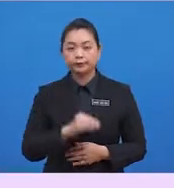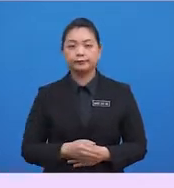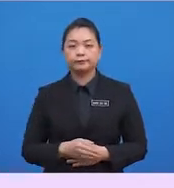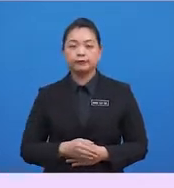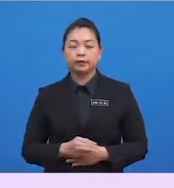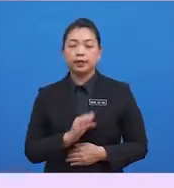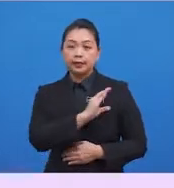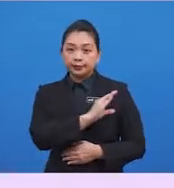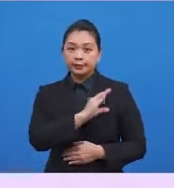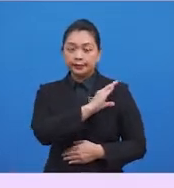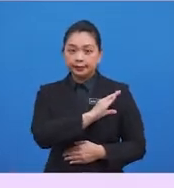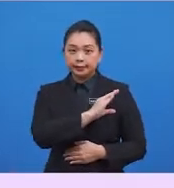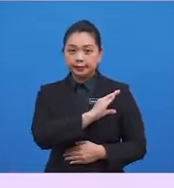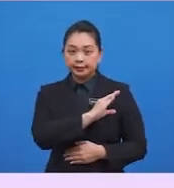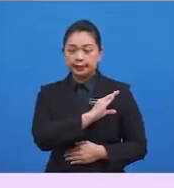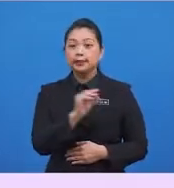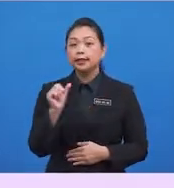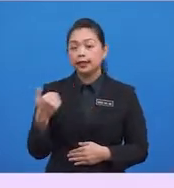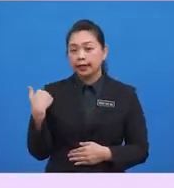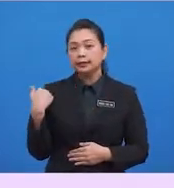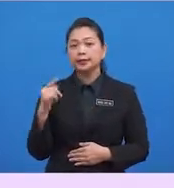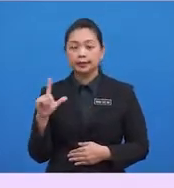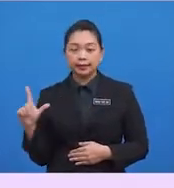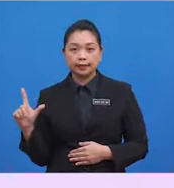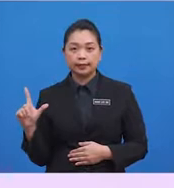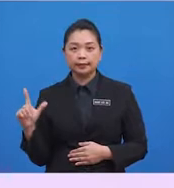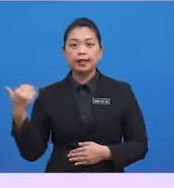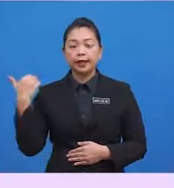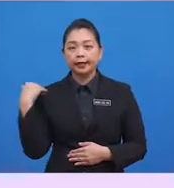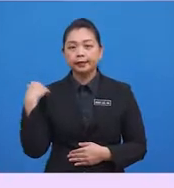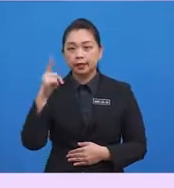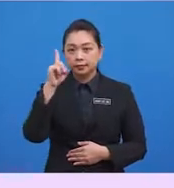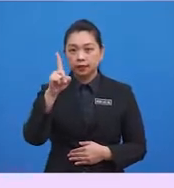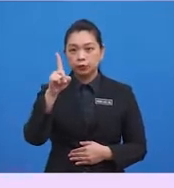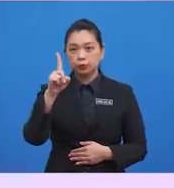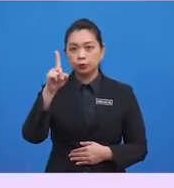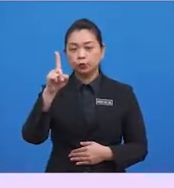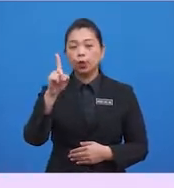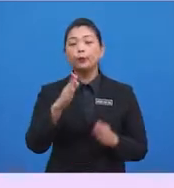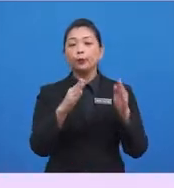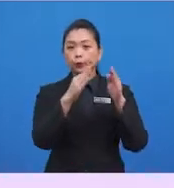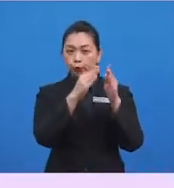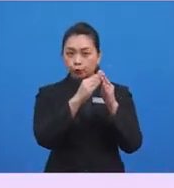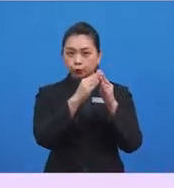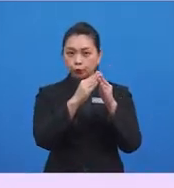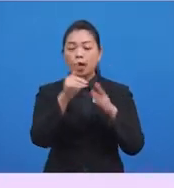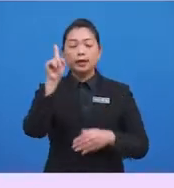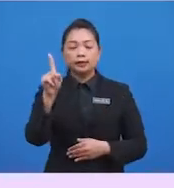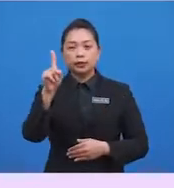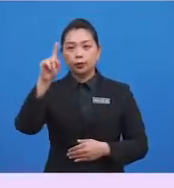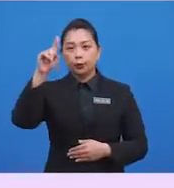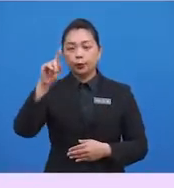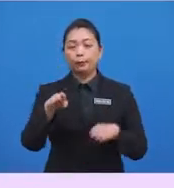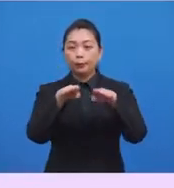Ciri-ciri bagi bentuk tiga dimensi ini adalah ia mempunyai satu buju, satu